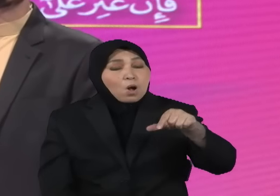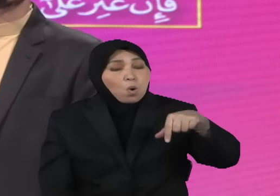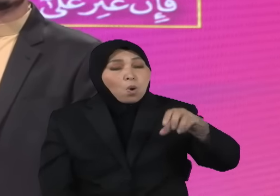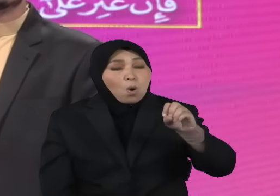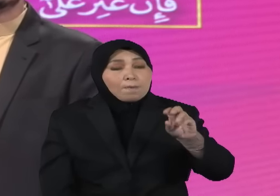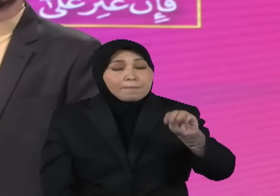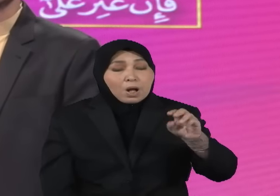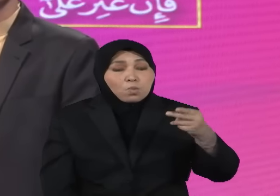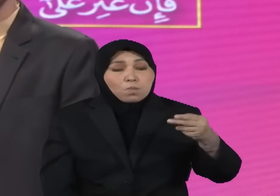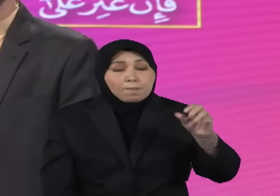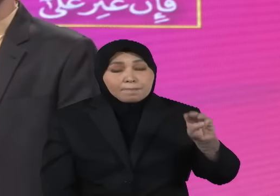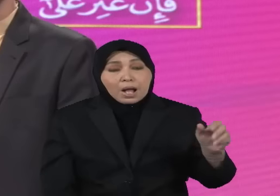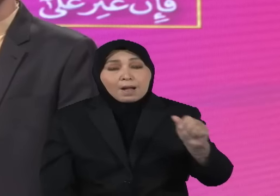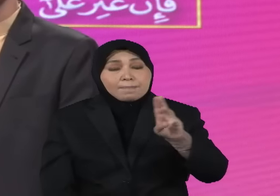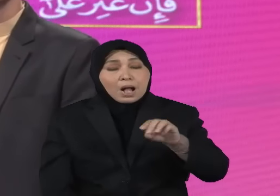مقامهما